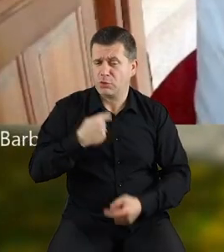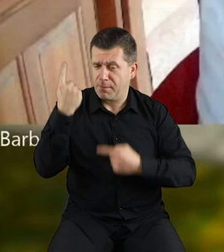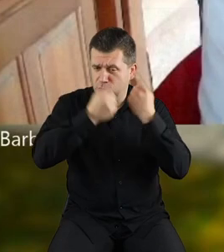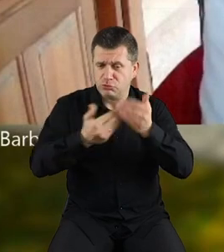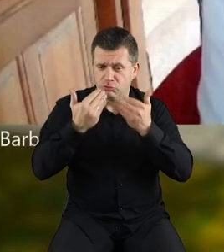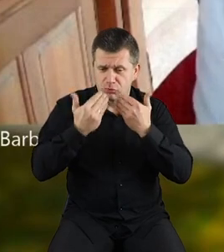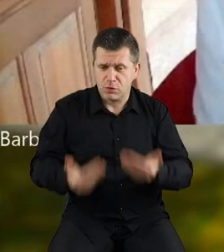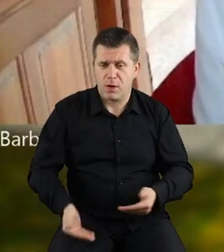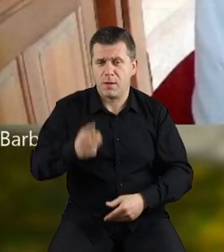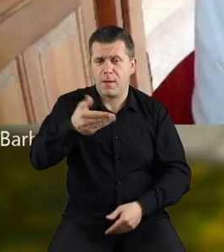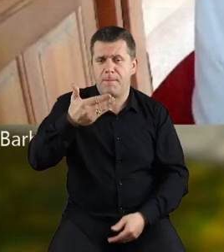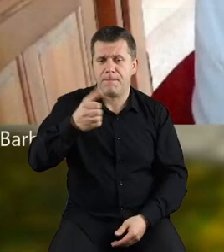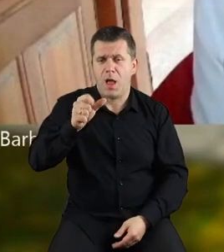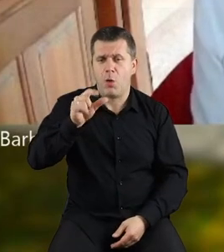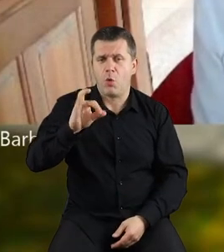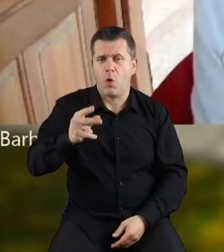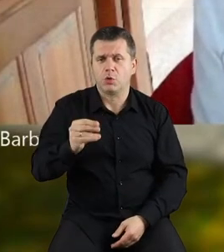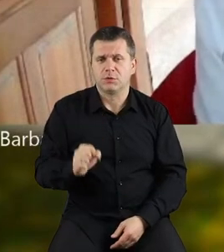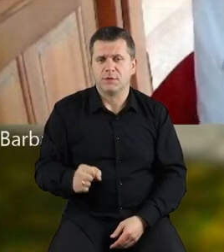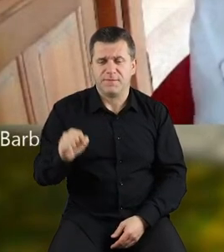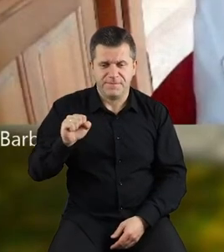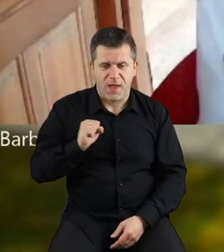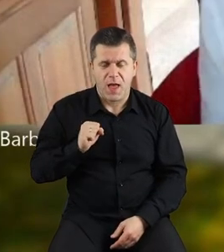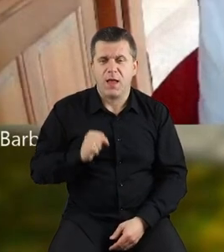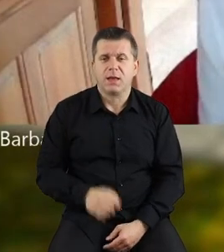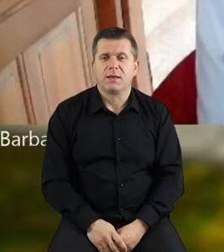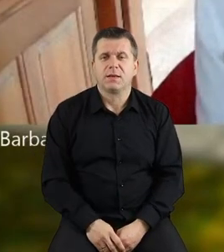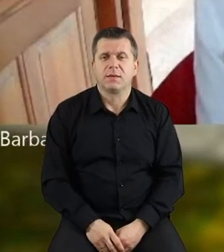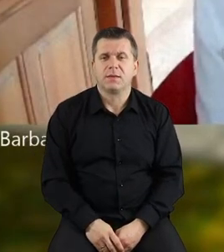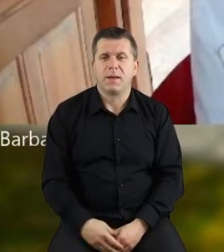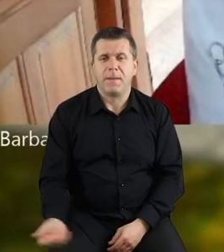bardzo myślałam. Dziękuję, Małgosiu, bo świetnie